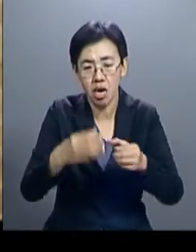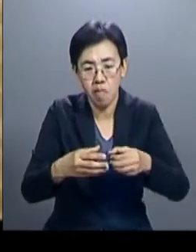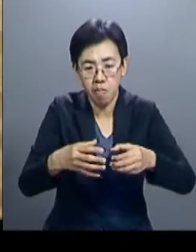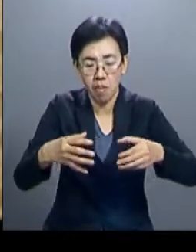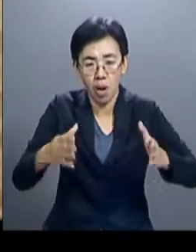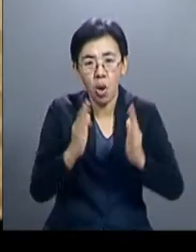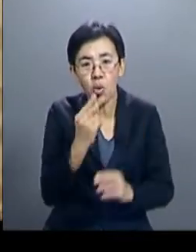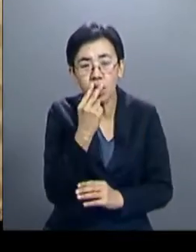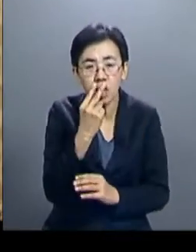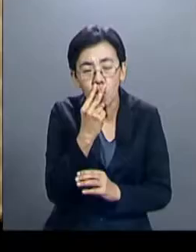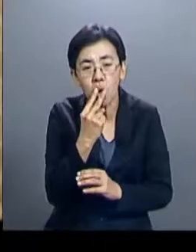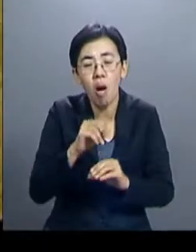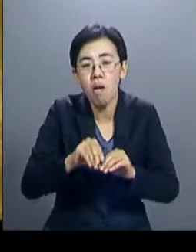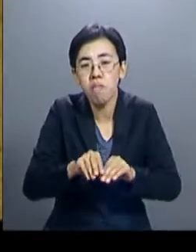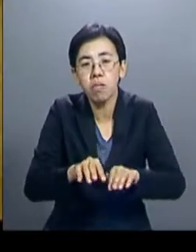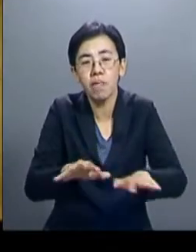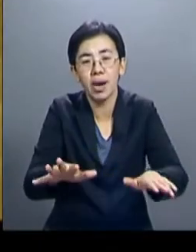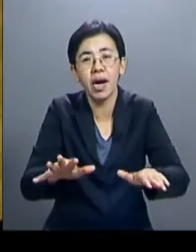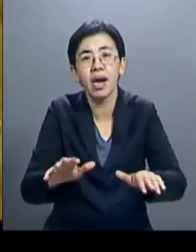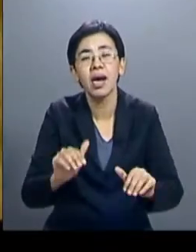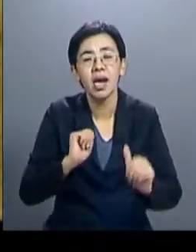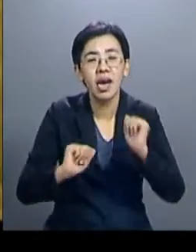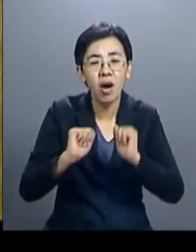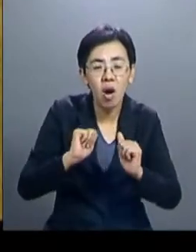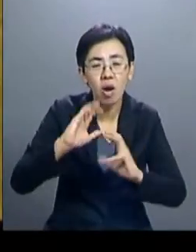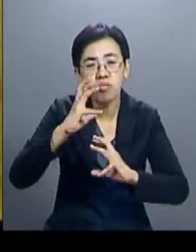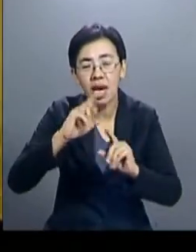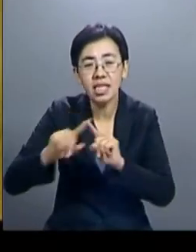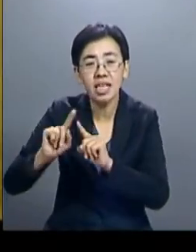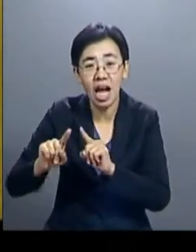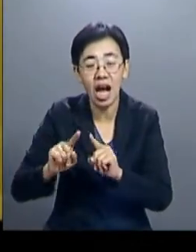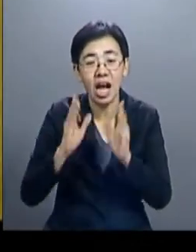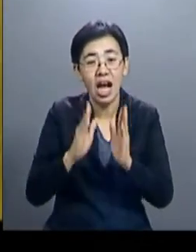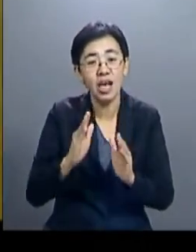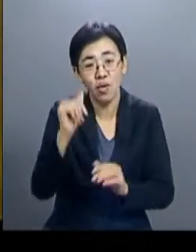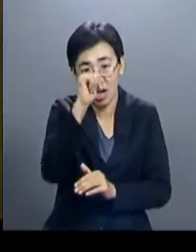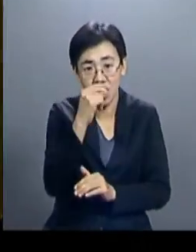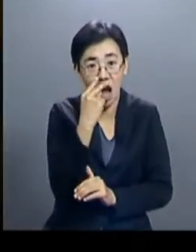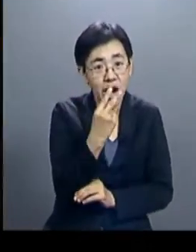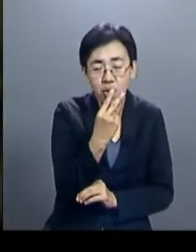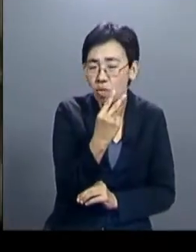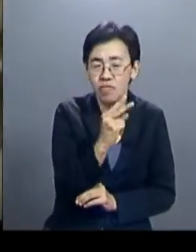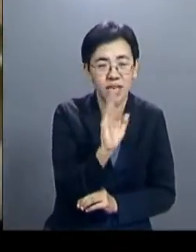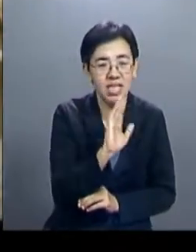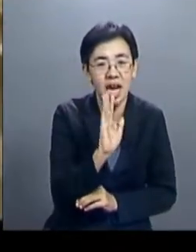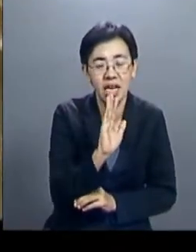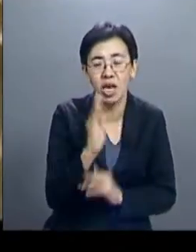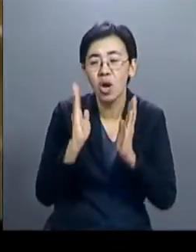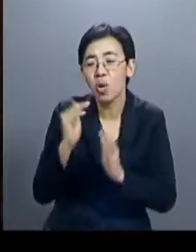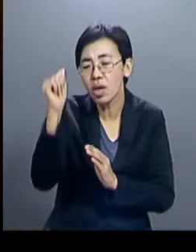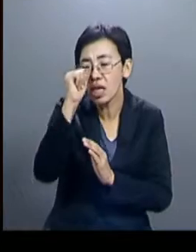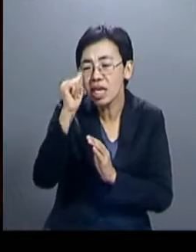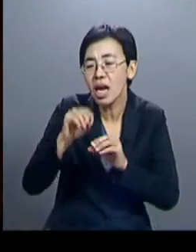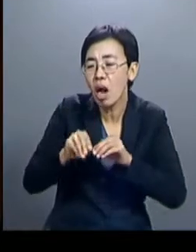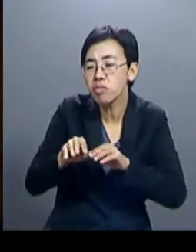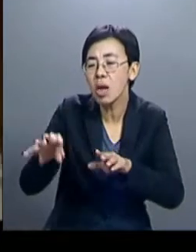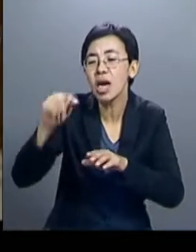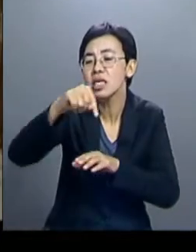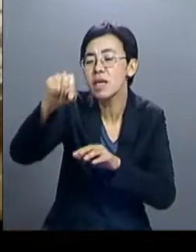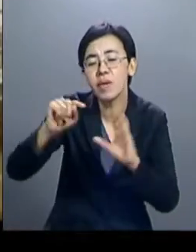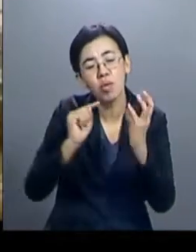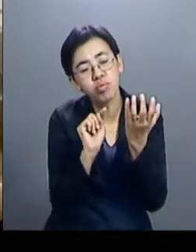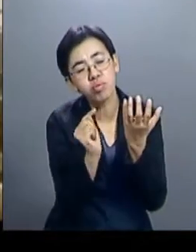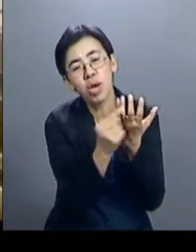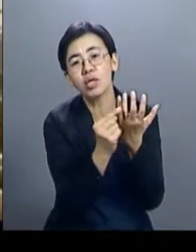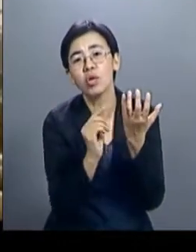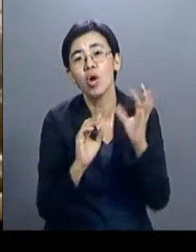างสื่อบันเทิงไม่ได้ทำออกมาให้คนในประเทศตัวเองดูเท่านั้นแต่ยังรวมถึงคนอินเดียที่ไปตั้งรกรากอยู่ทั่วโลก